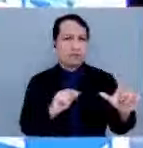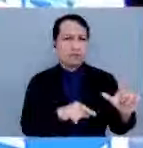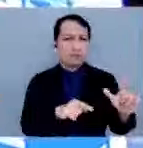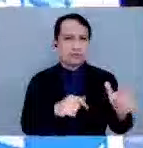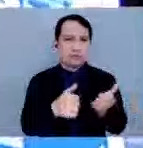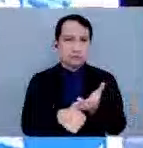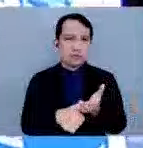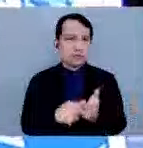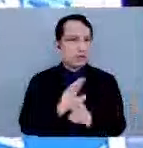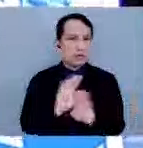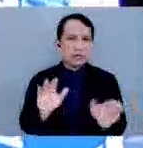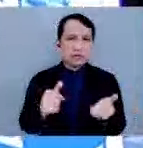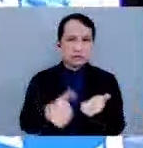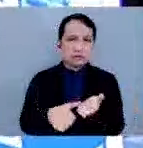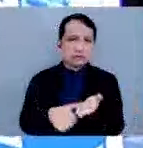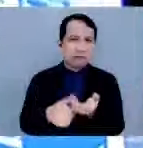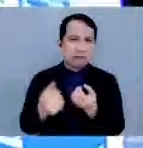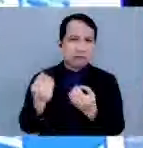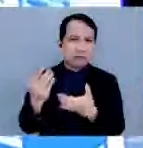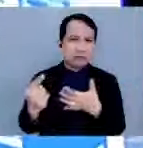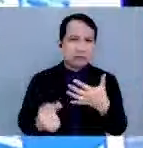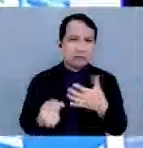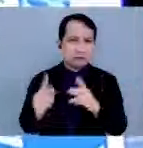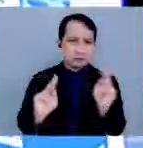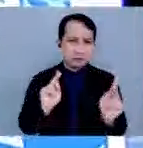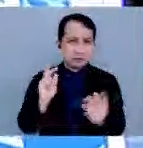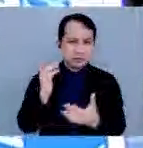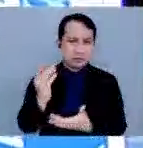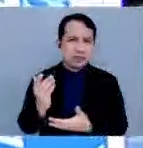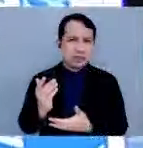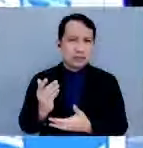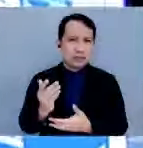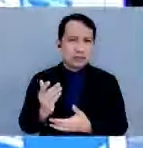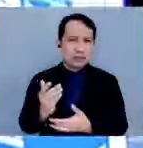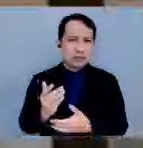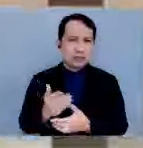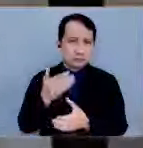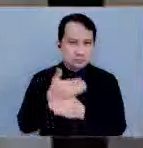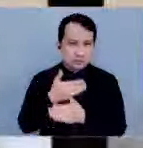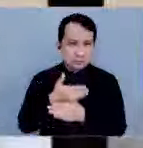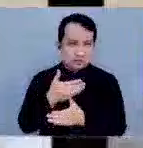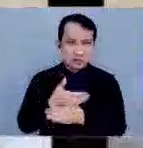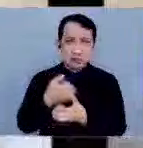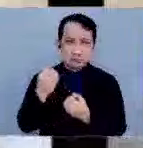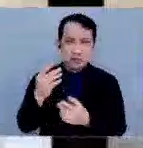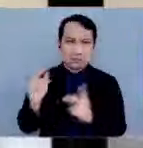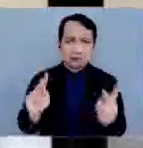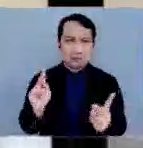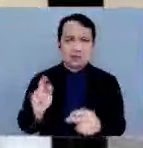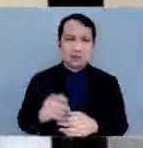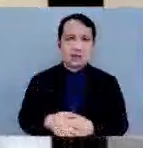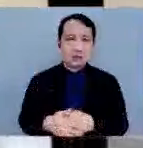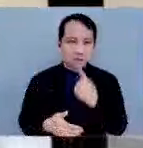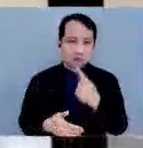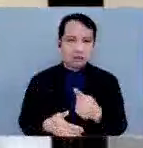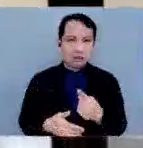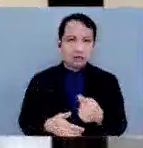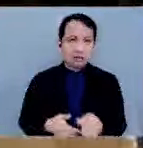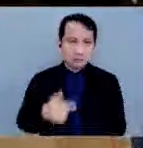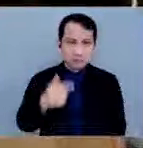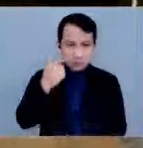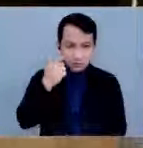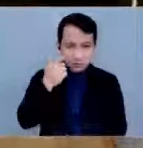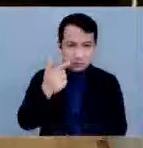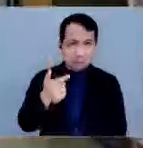mall. Maraming mga tao doon, makakasagabal pa rin ng maraming tao. Sabi naman ni Garcia, karamihan sa